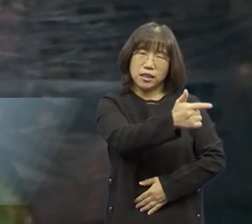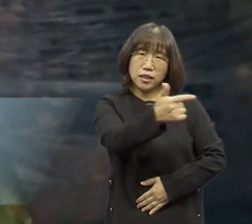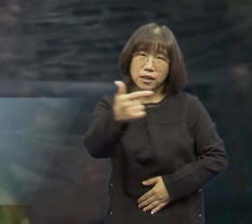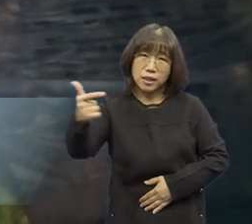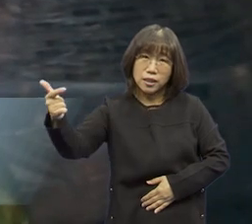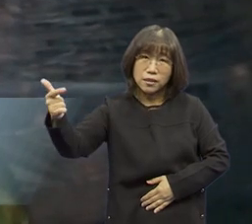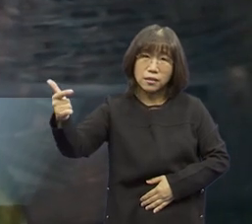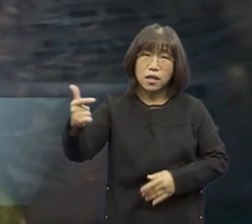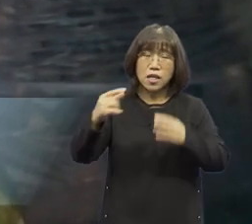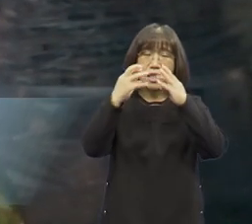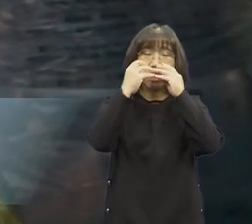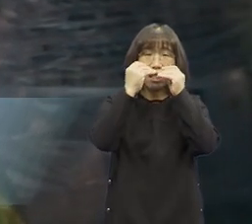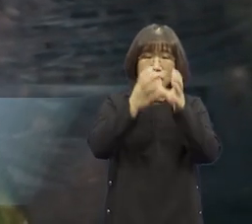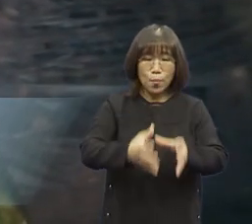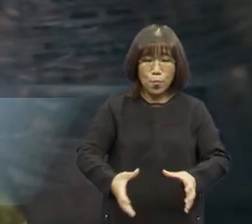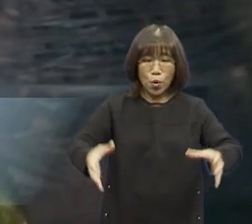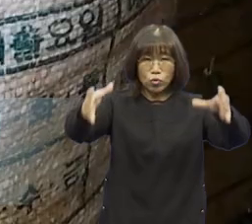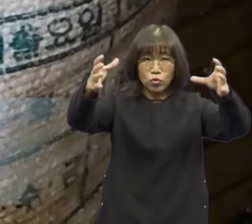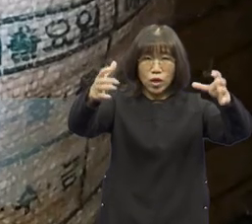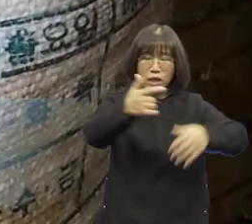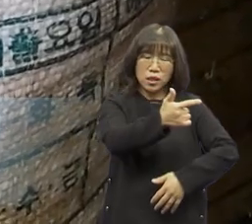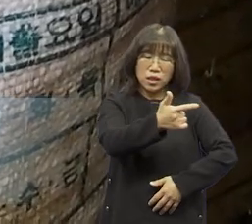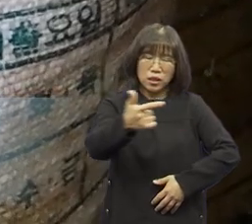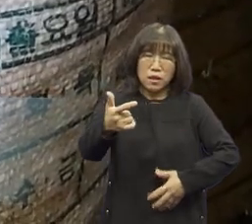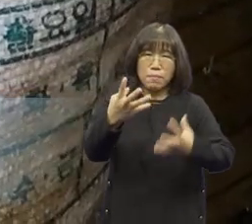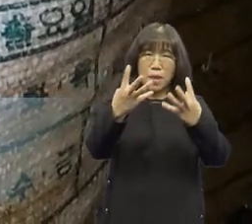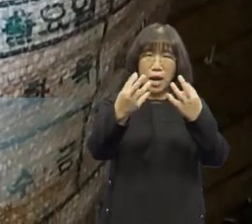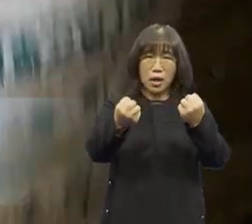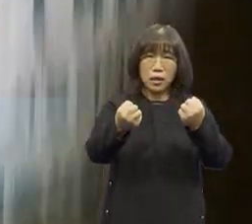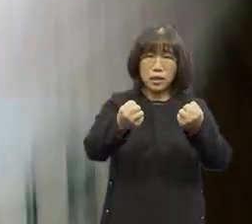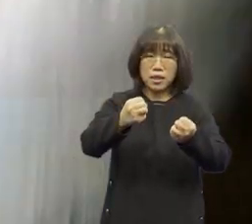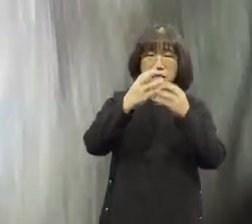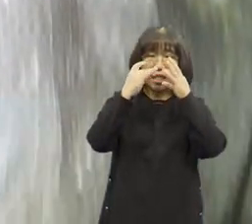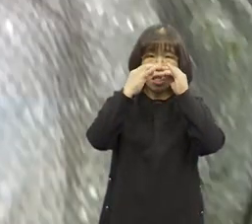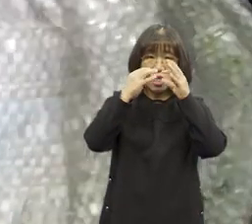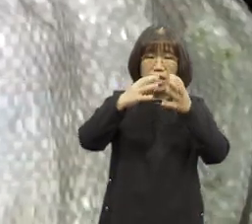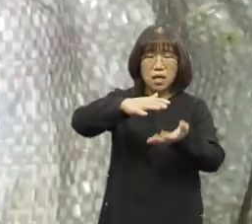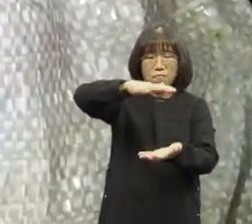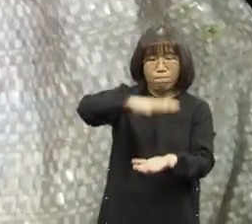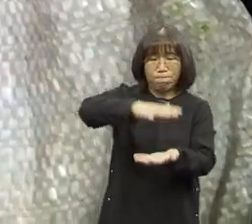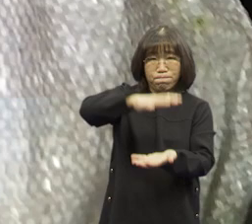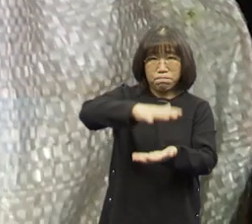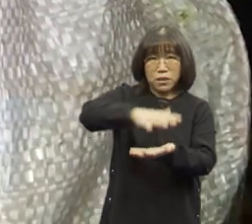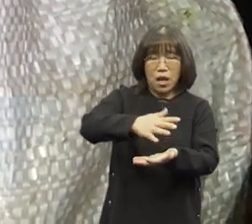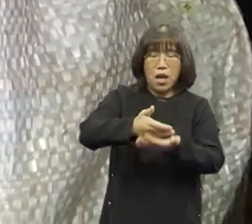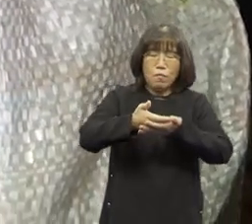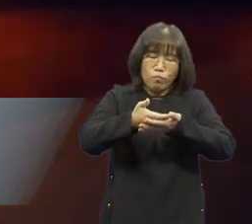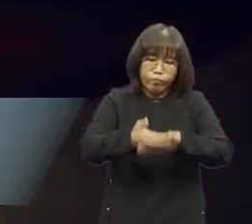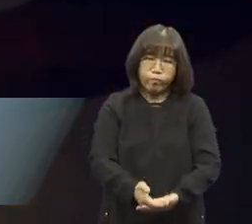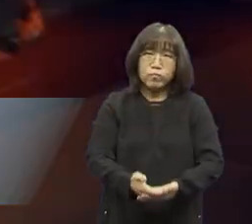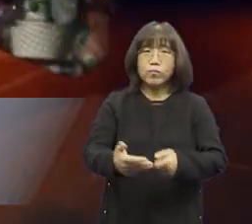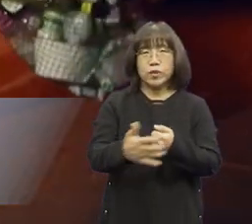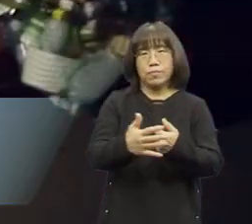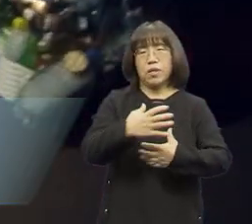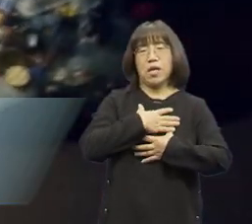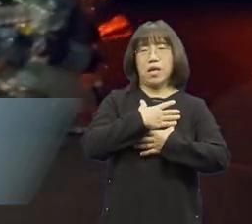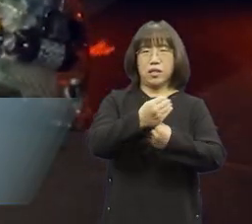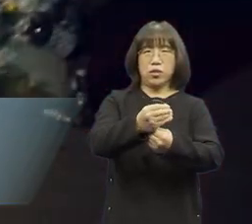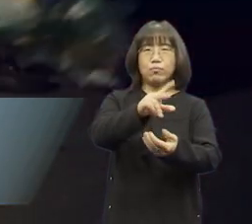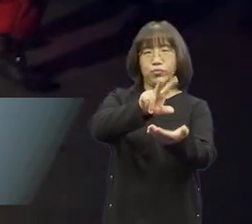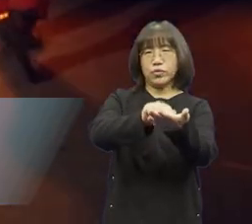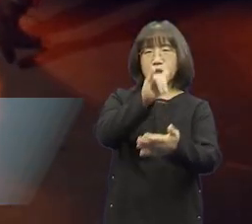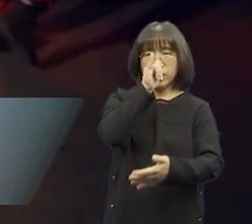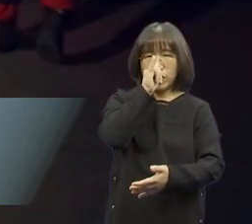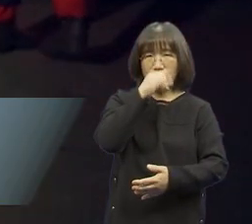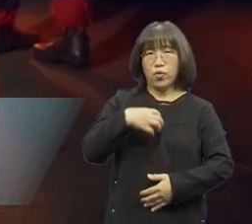대형 종량제 쓰레기봉투에 다량의 내용물을 압축해서 담을 경우 무게가 크게 증가 에 수거 하시는 분들의 안전사고 위험이